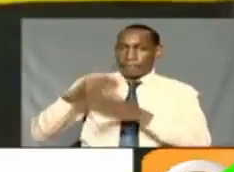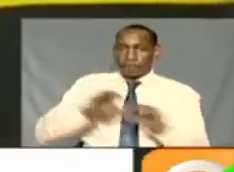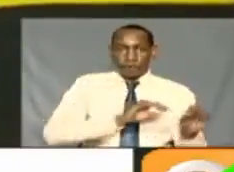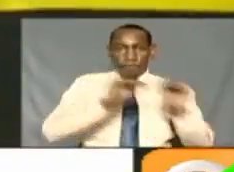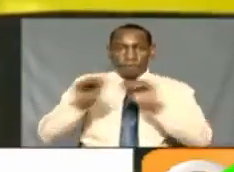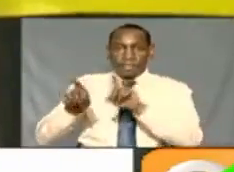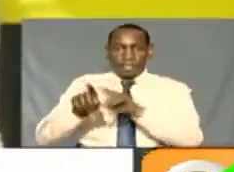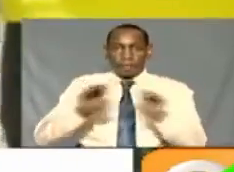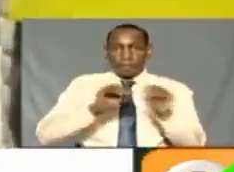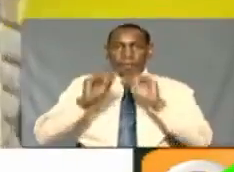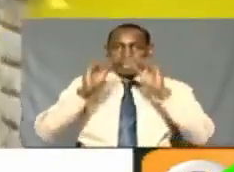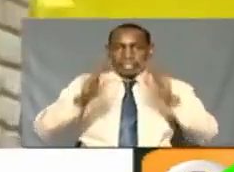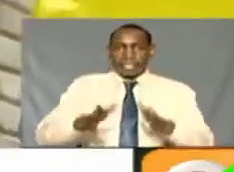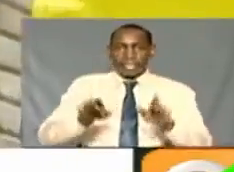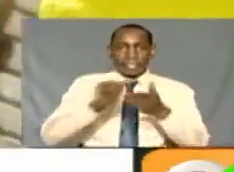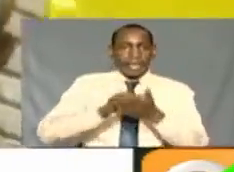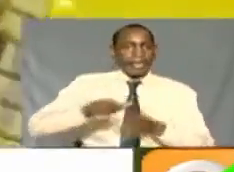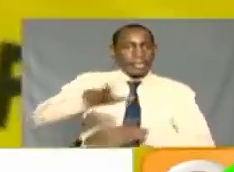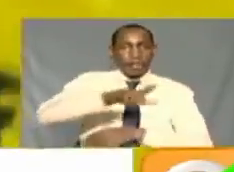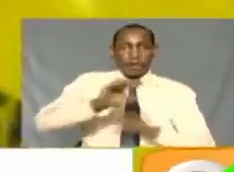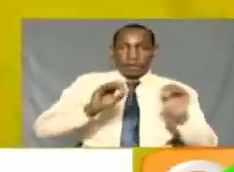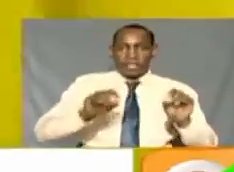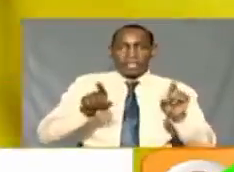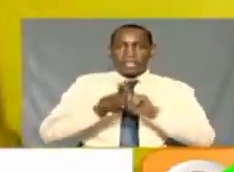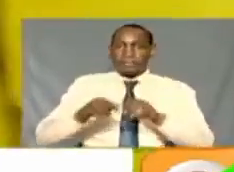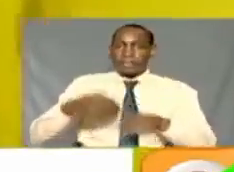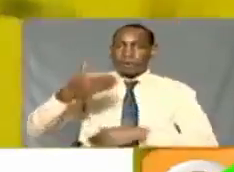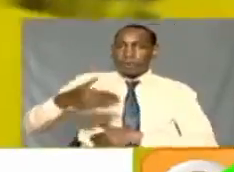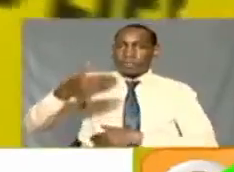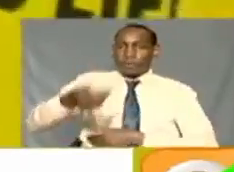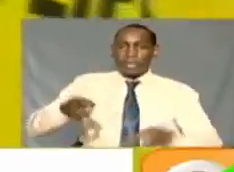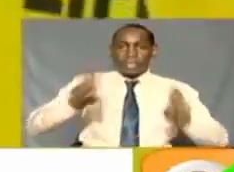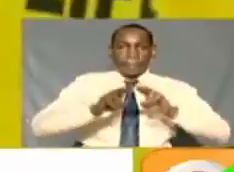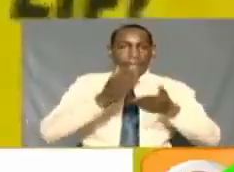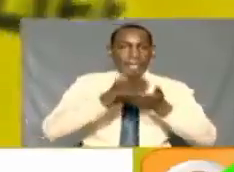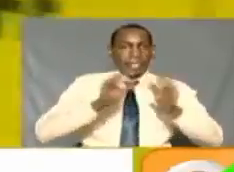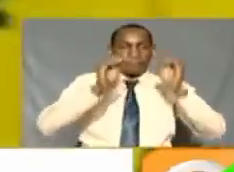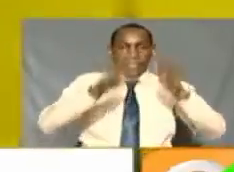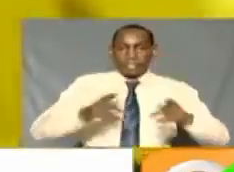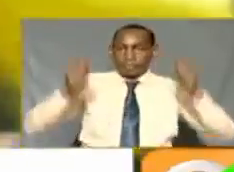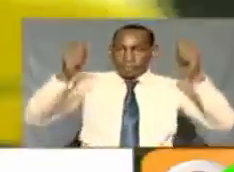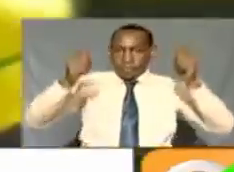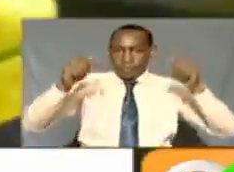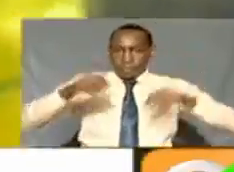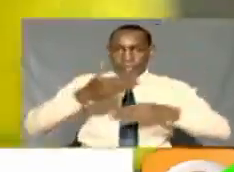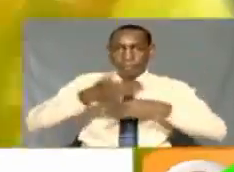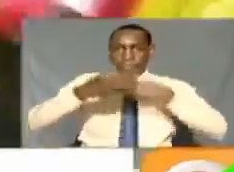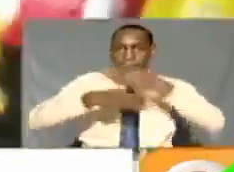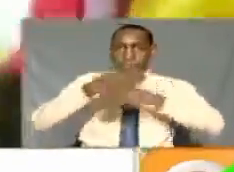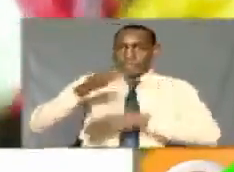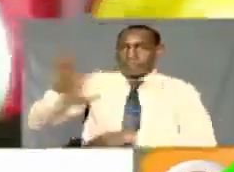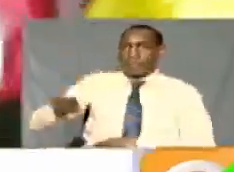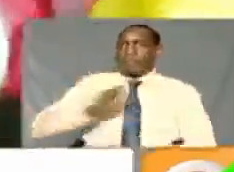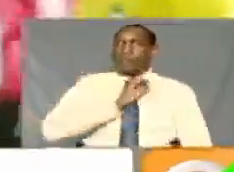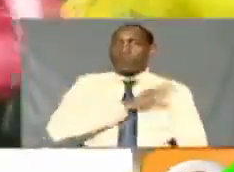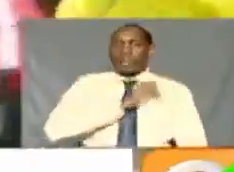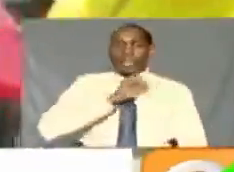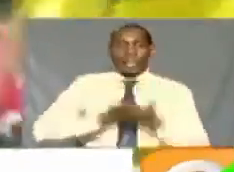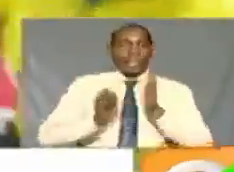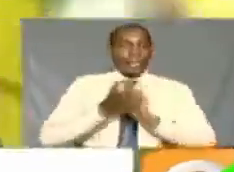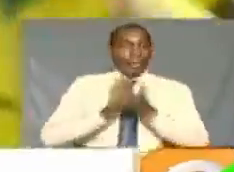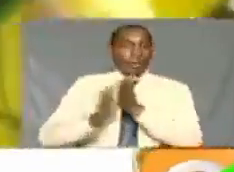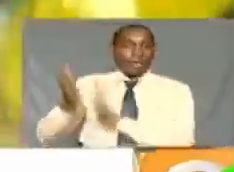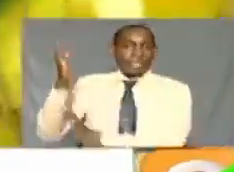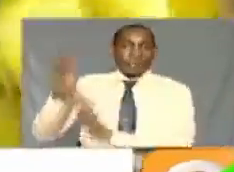na uhamisho wa walimu wasiokuwa wenyeji eneo hilo kumejiri mara kwa mara. Baadhi yao wakiandamana leo katika majengo ya bunge wakilalamikia ukosefu wa